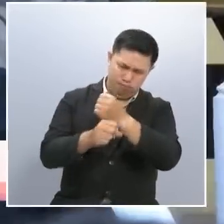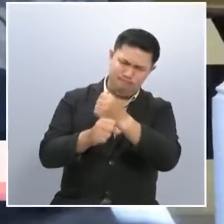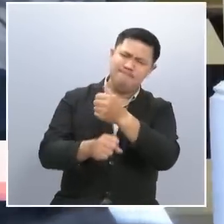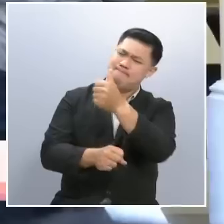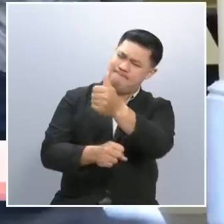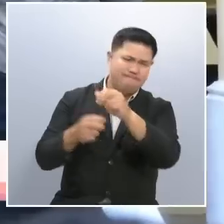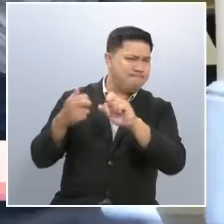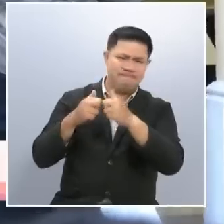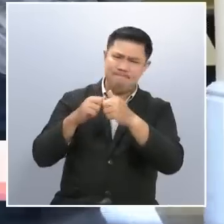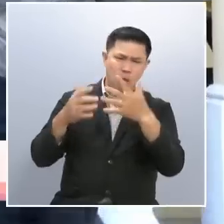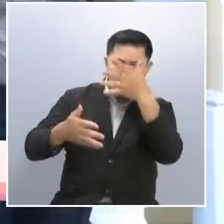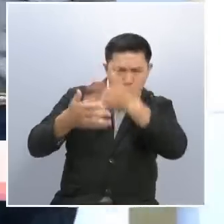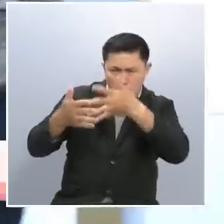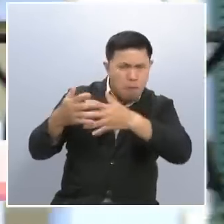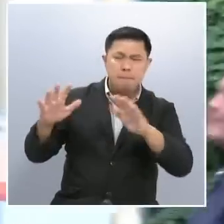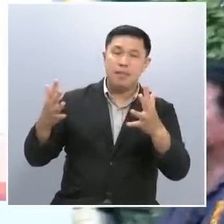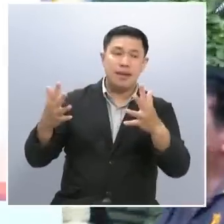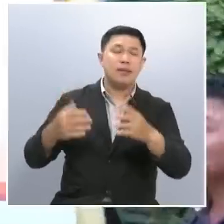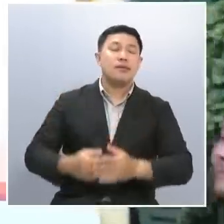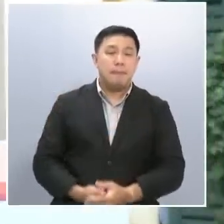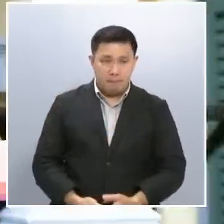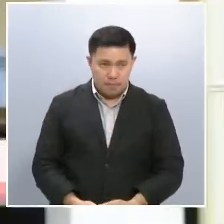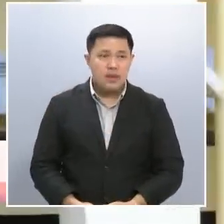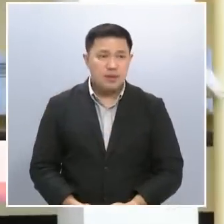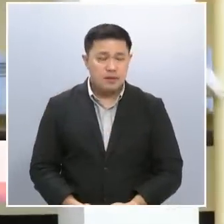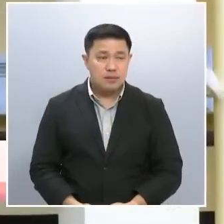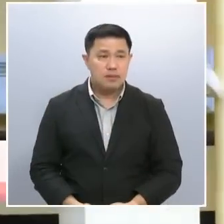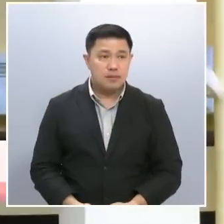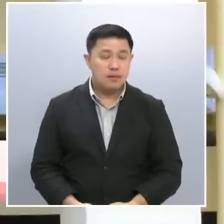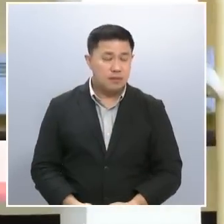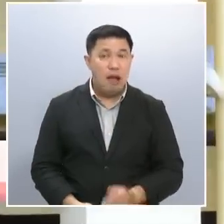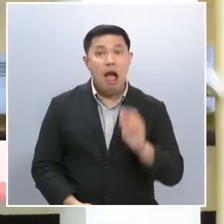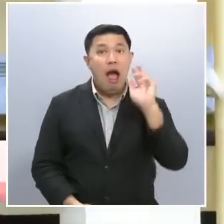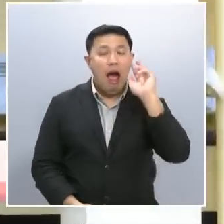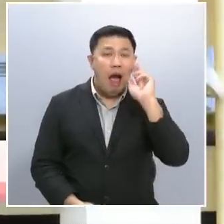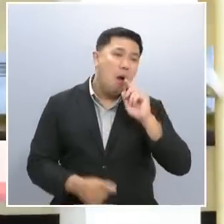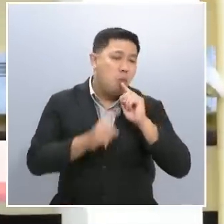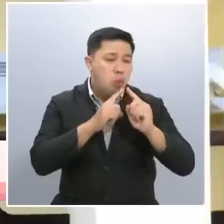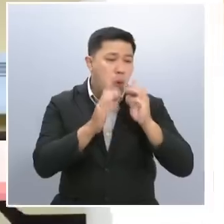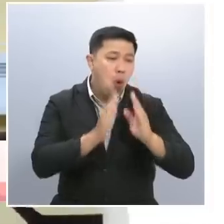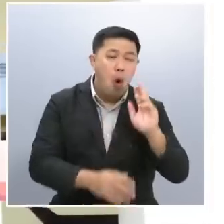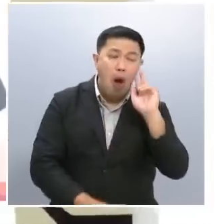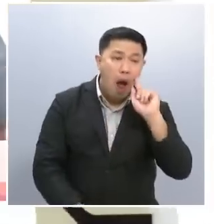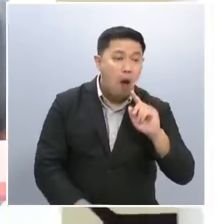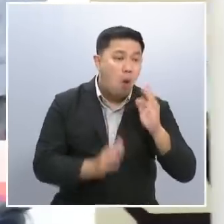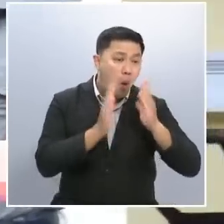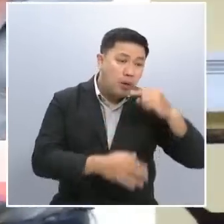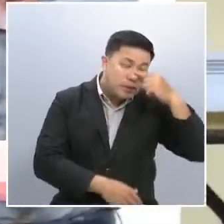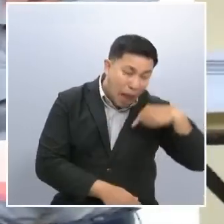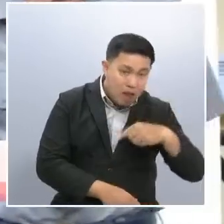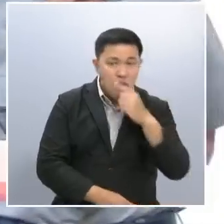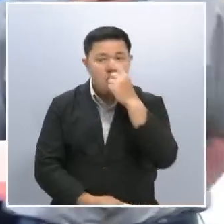นะฮะไม่มีอุปสรรคไม่มีอุปสรรคอะไรผมขออภัยคุณผู้ชมครับขณะที่การกล่าวทักทายสื่อมวลชนนะฮะทั้งสื่อไทยแล้วก็ต่างประเทศ